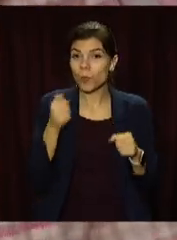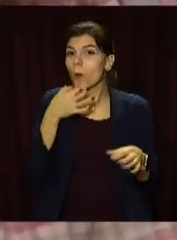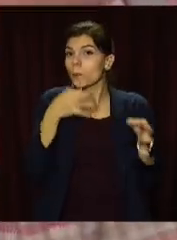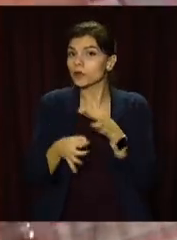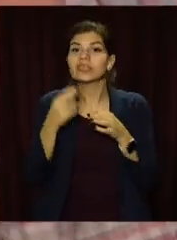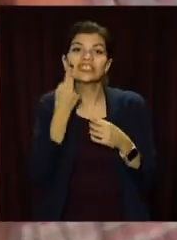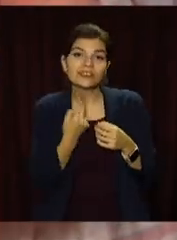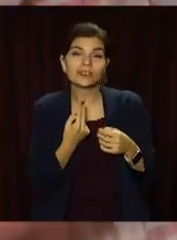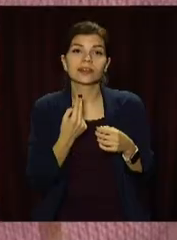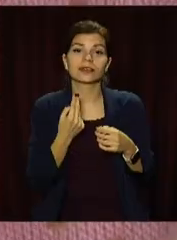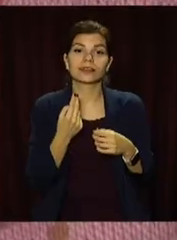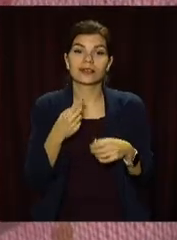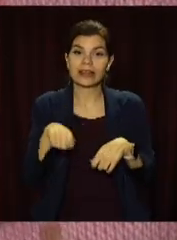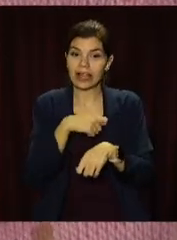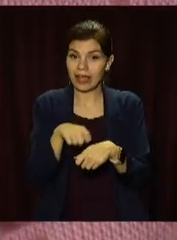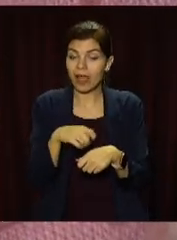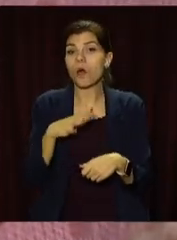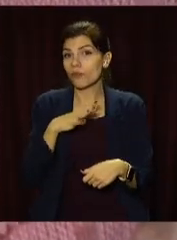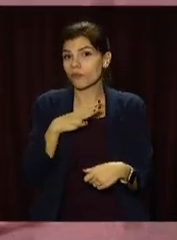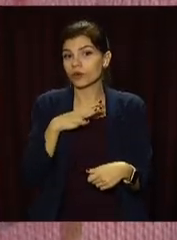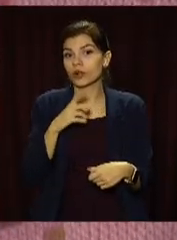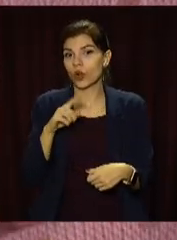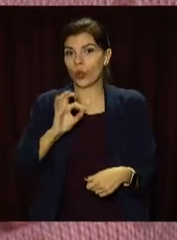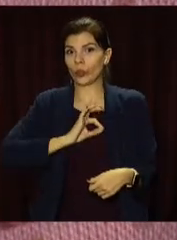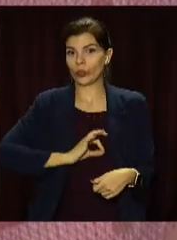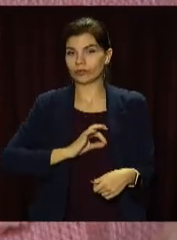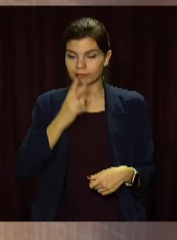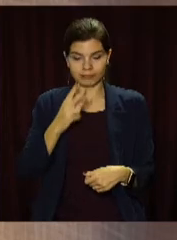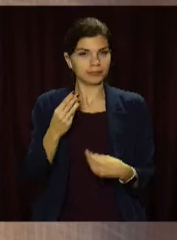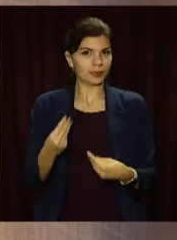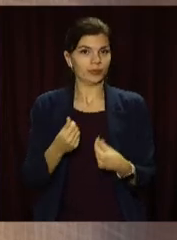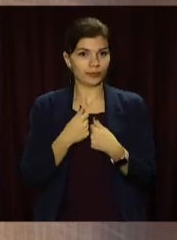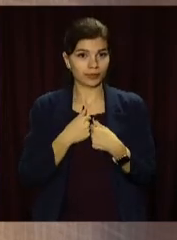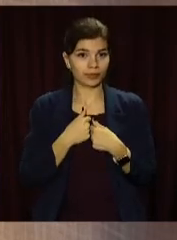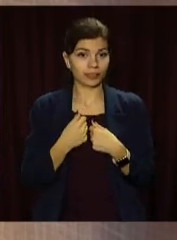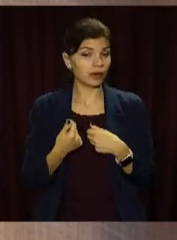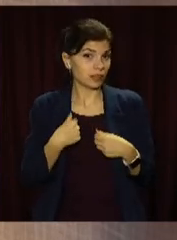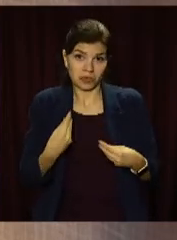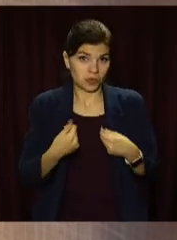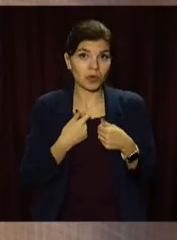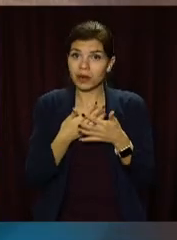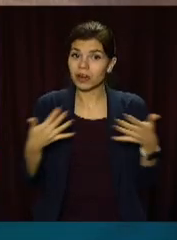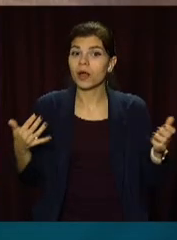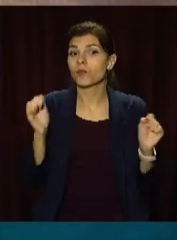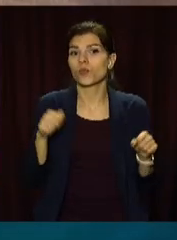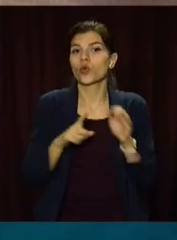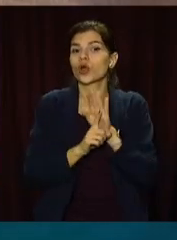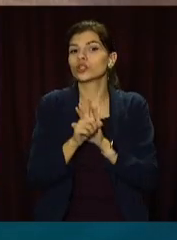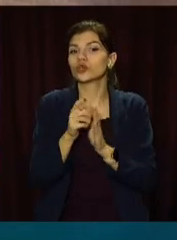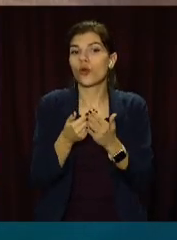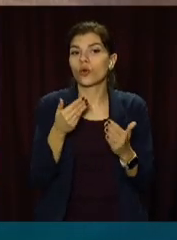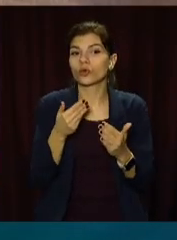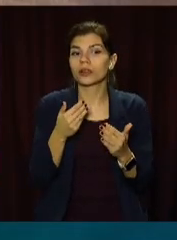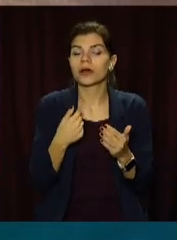підказати кольори, текстура тканини, а інколи навіть і гудзик. Вдохновляюся абсолютно всім подряд. Тобто це може бути, починає від